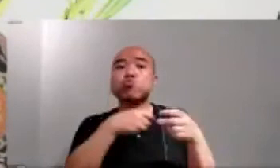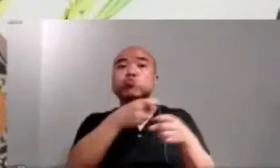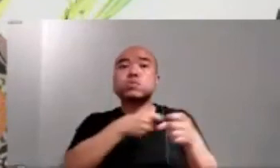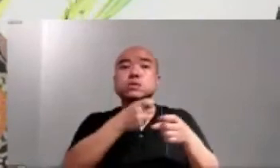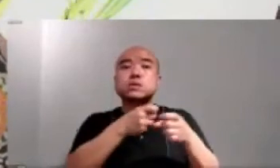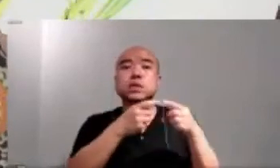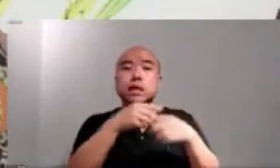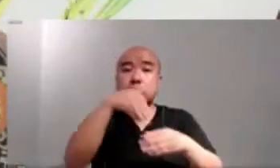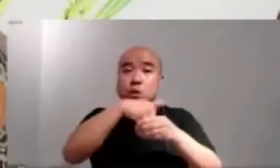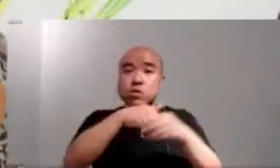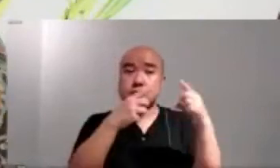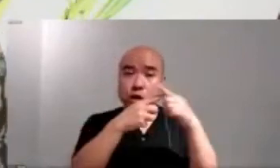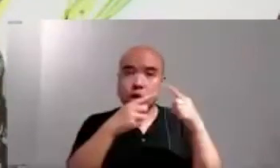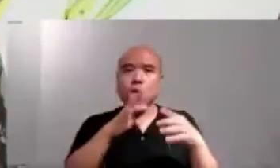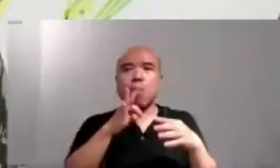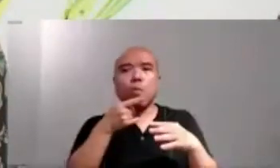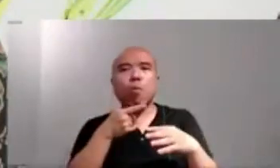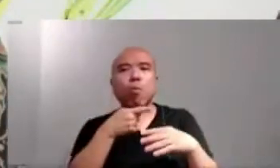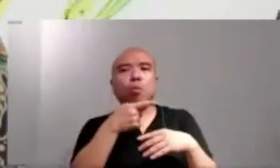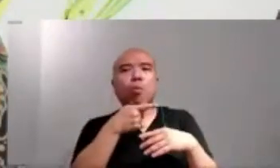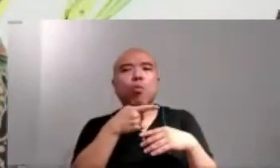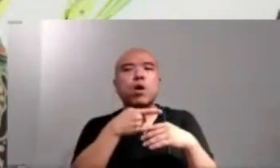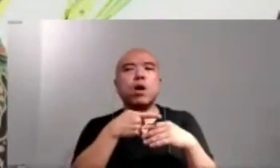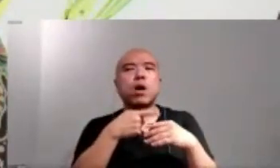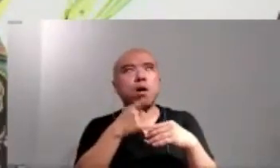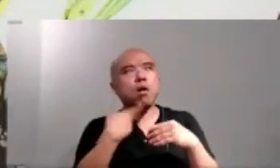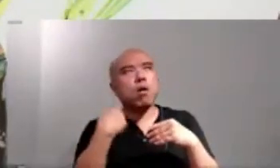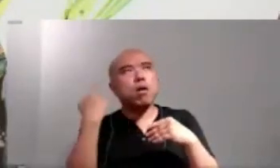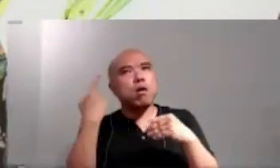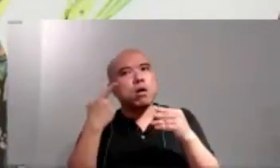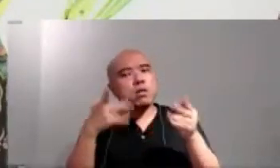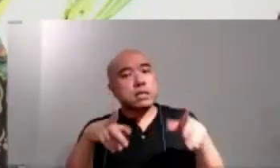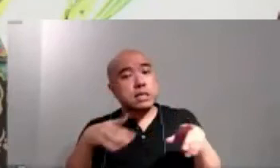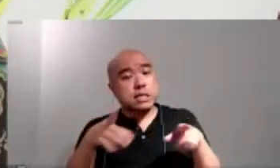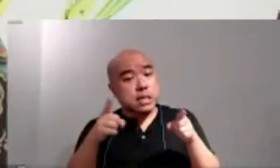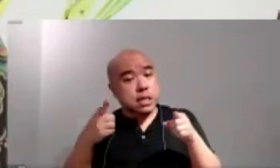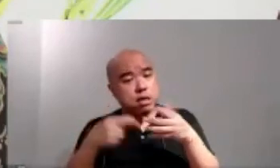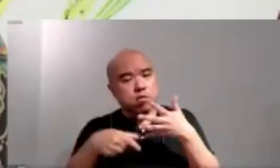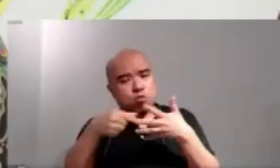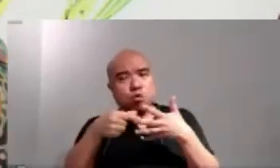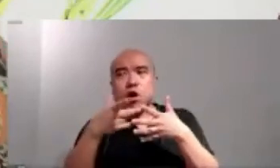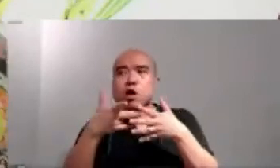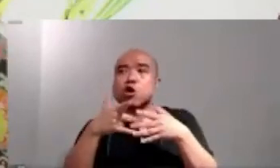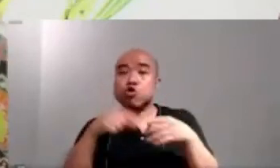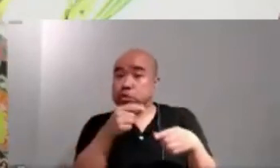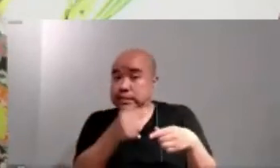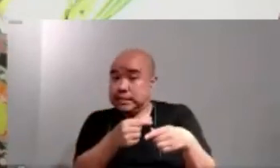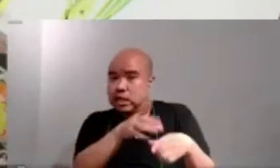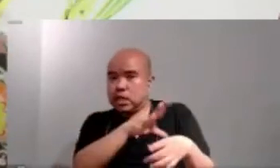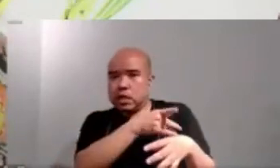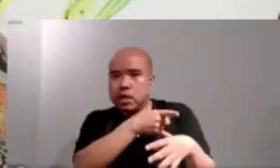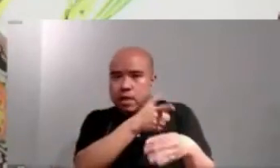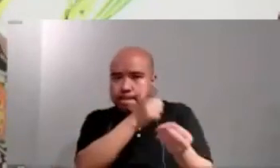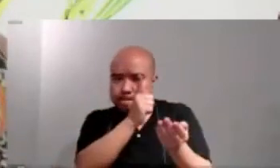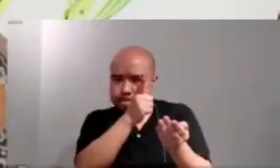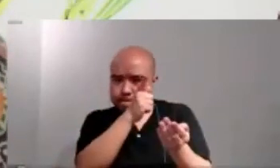投資者將雙社共融作為增長同埋持續發展嘅營商策略，重新思考下